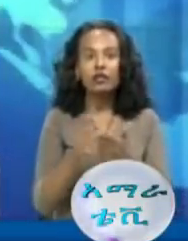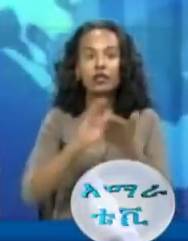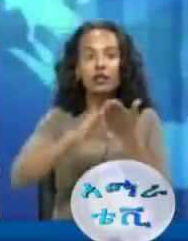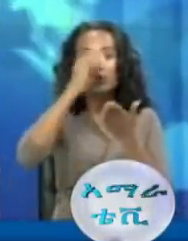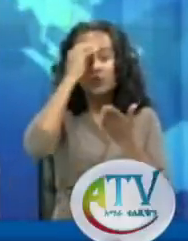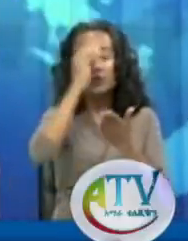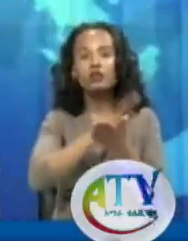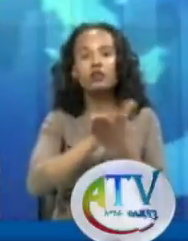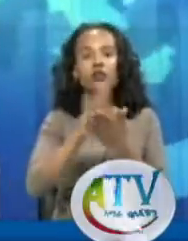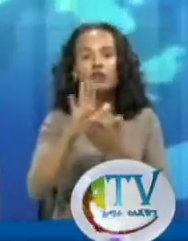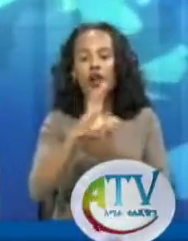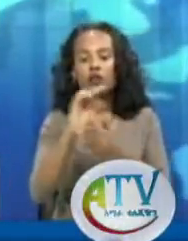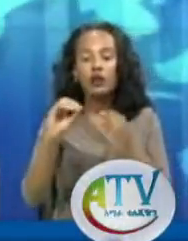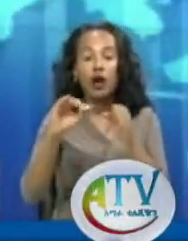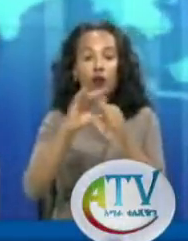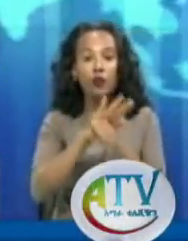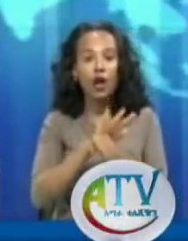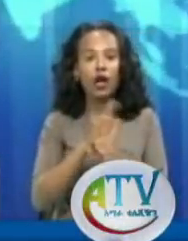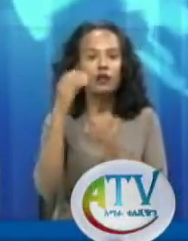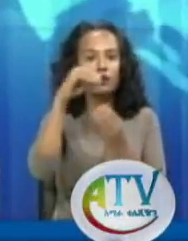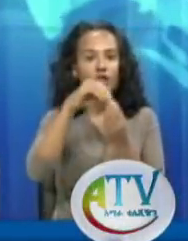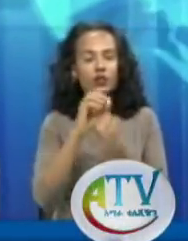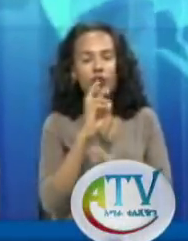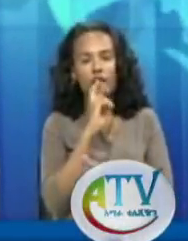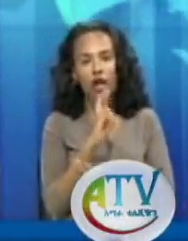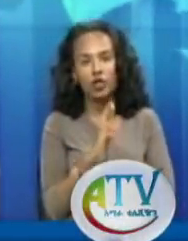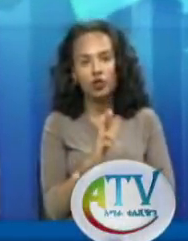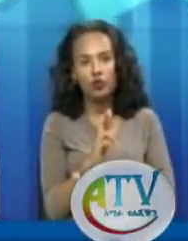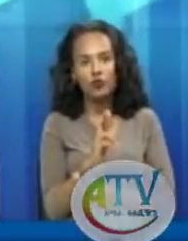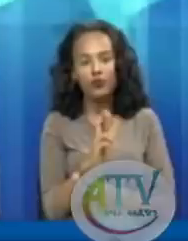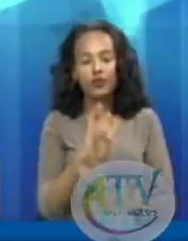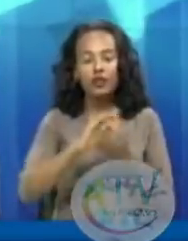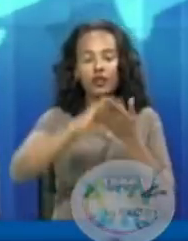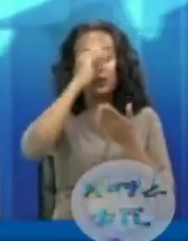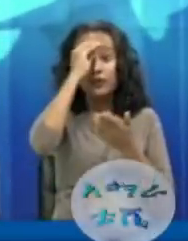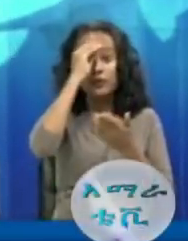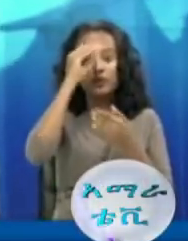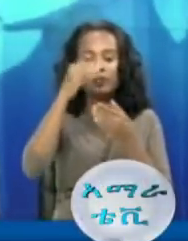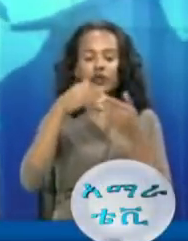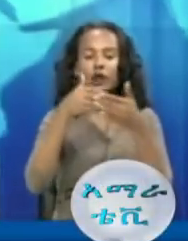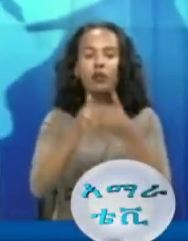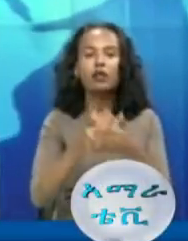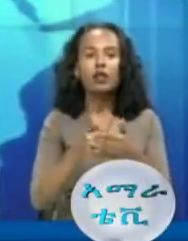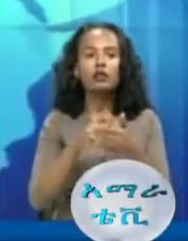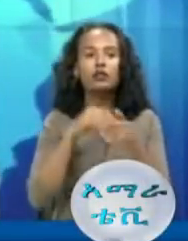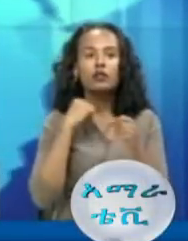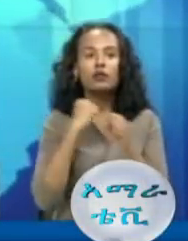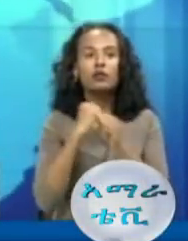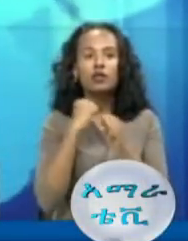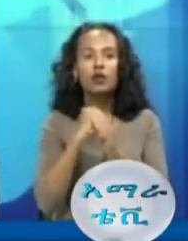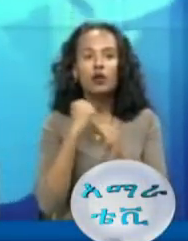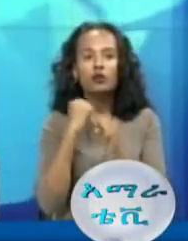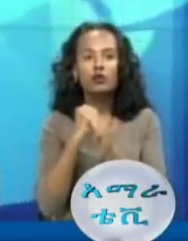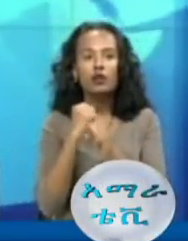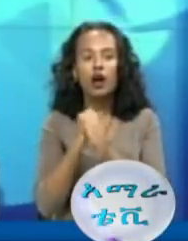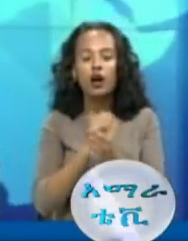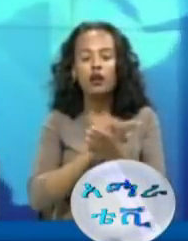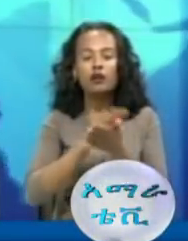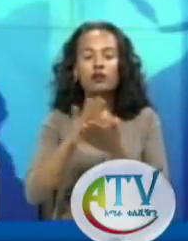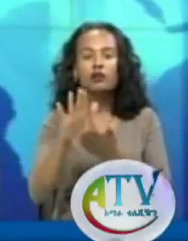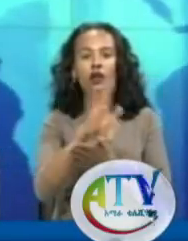የትምህርትን ጥራትና ብቃት መጨመር ናቸው። ትምህርትን ለማዳረስ የምንሰራው ስራ